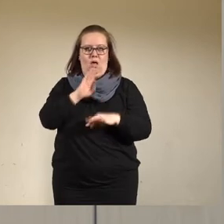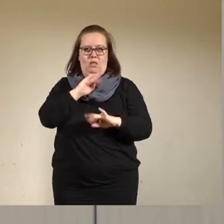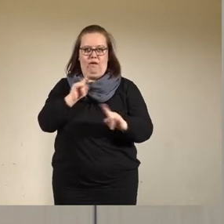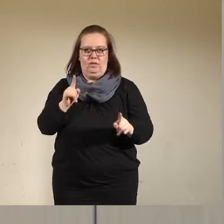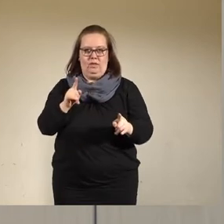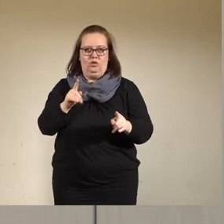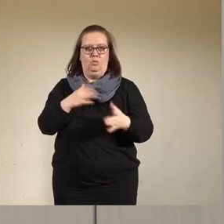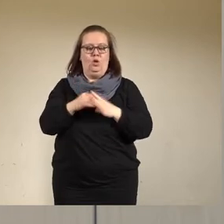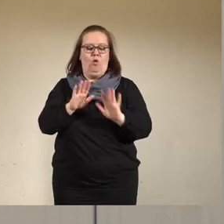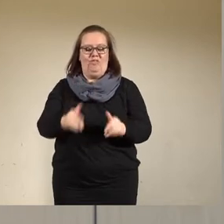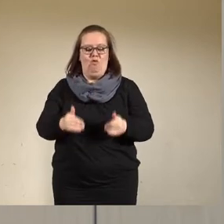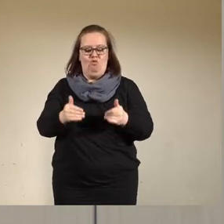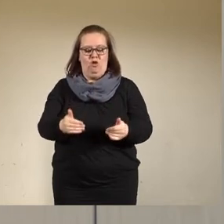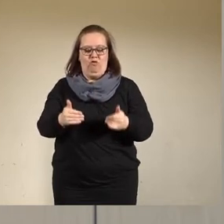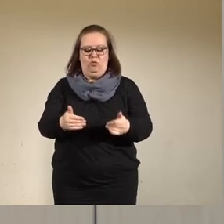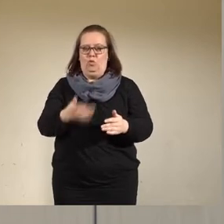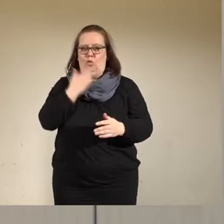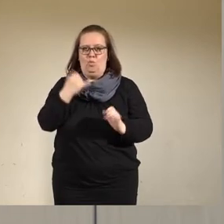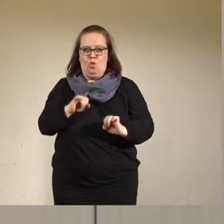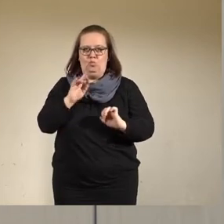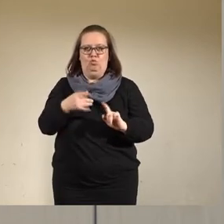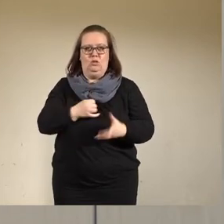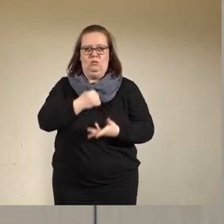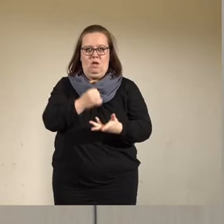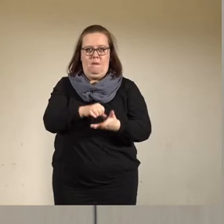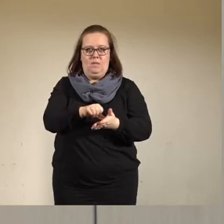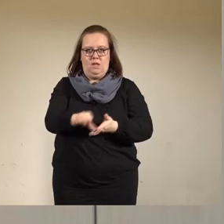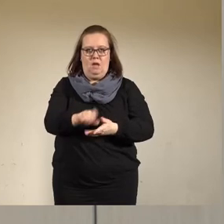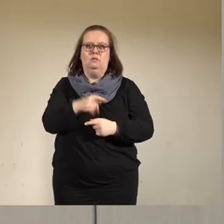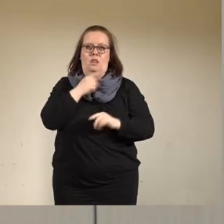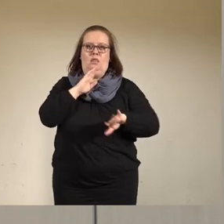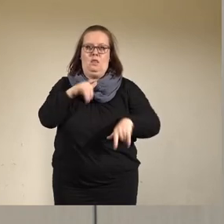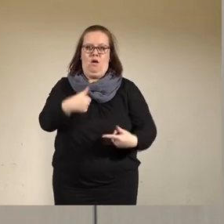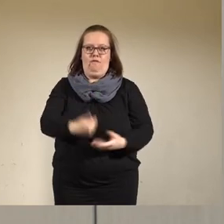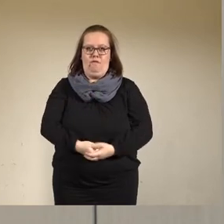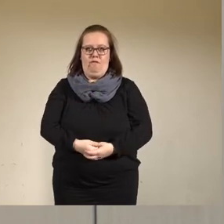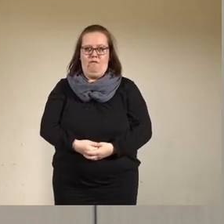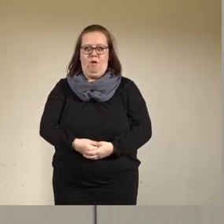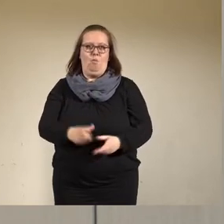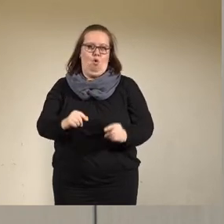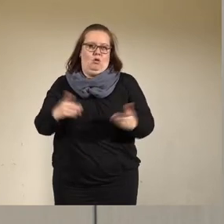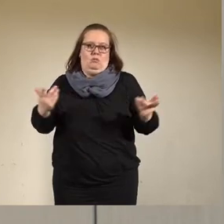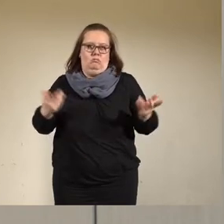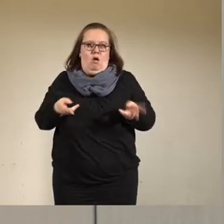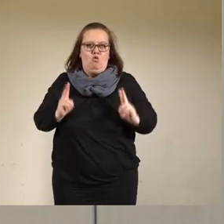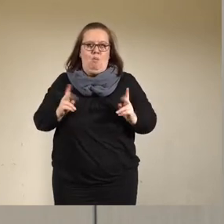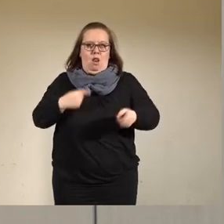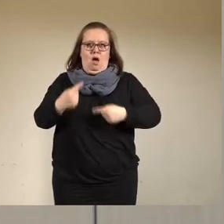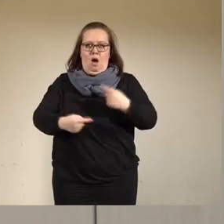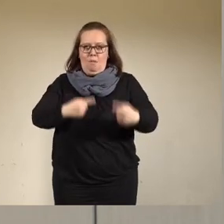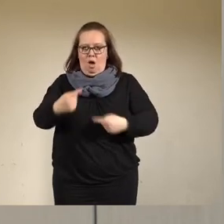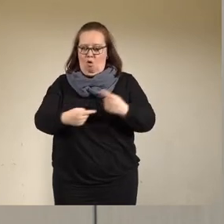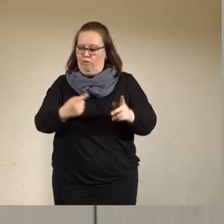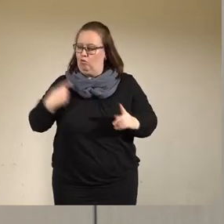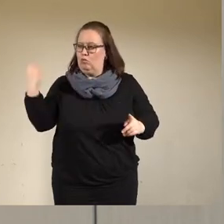auch unaufschiebbare Auszahlungen und Aufwendungen darstellen. Das ist an sich auch normales Geschäft. Uns